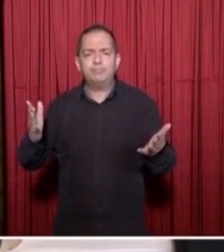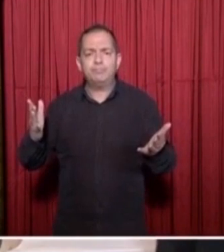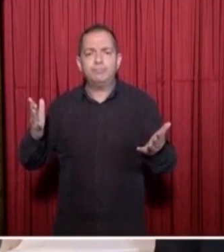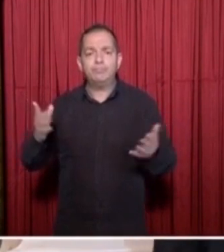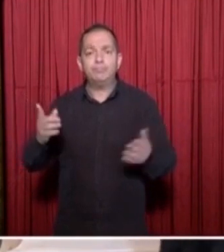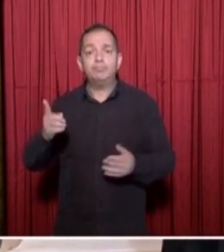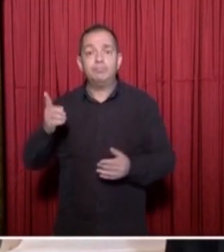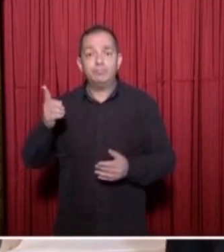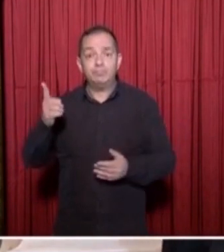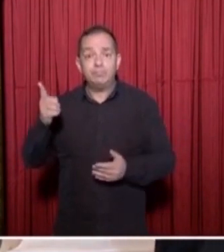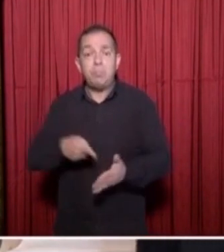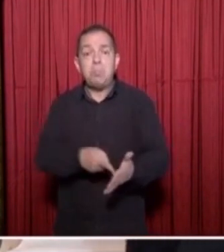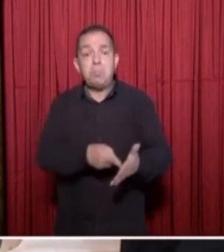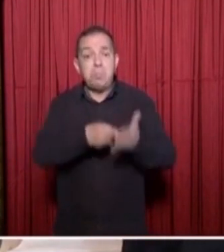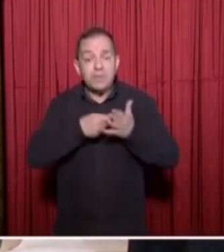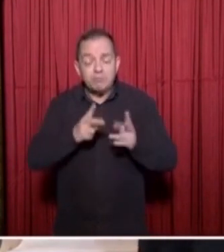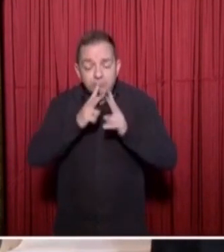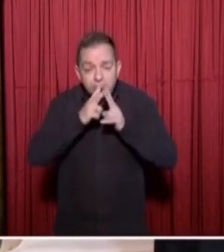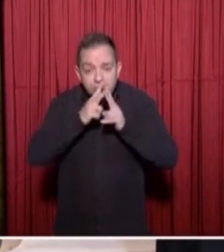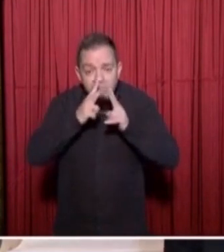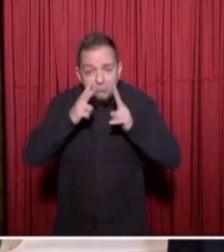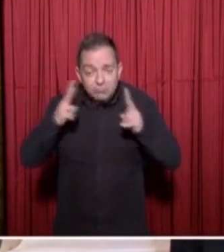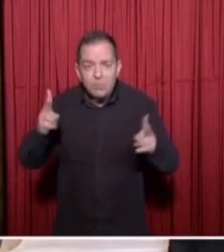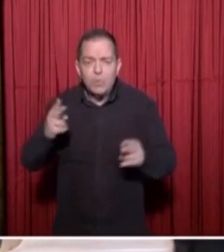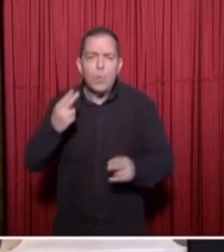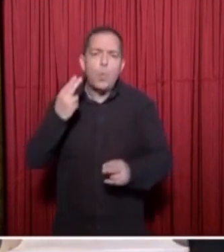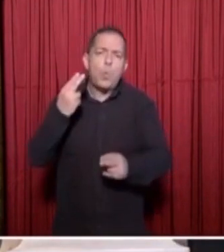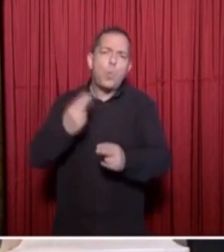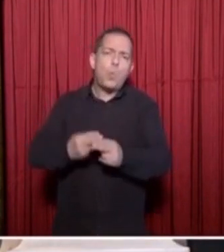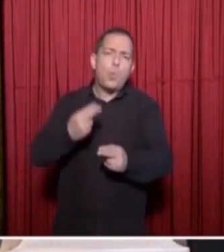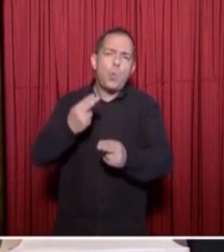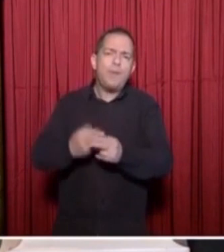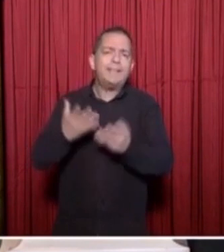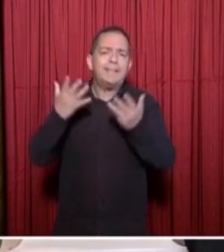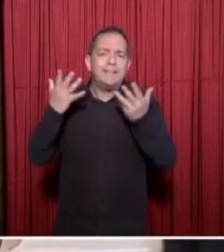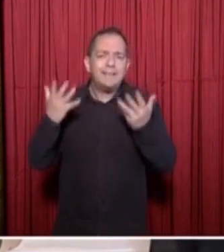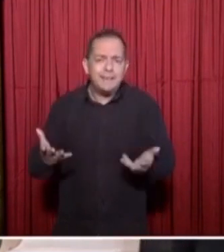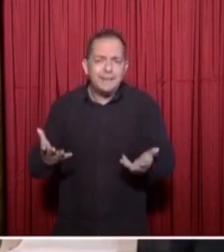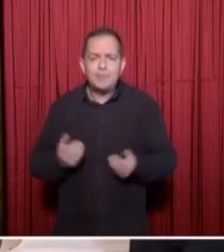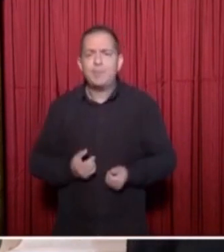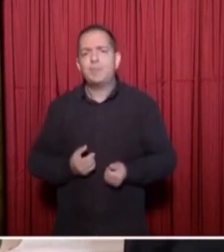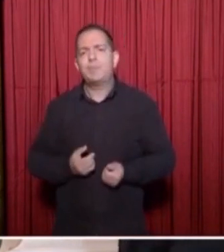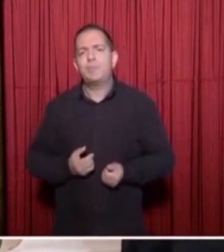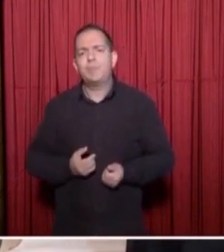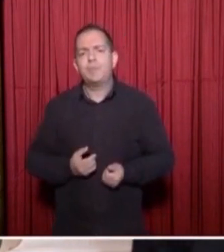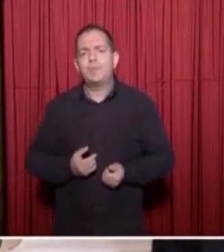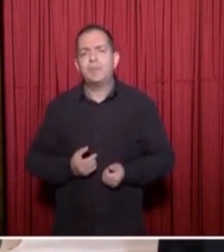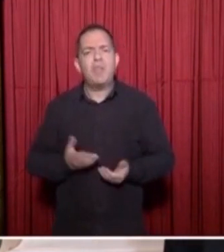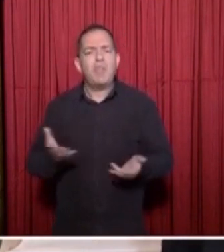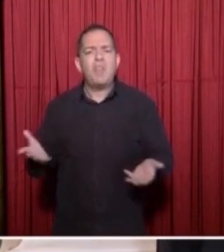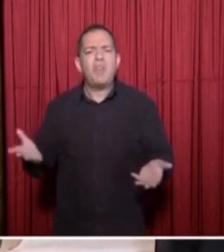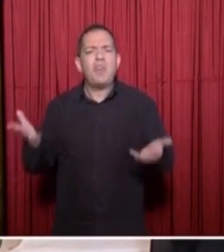μας καταδεικνύει το μέγιστο γεγονός ότι δεν υπάρχει